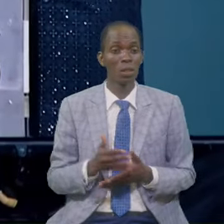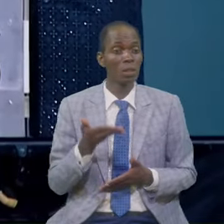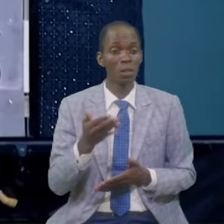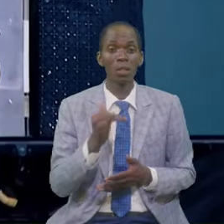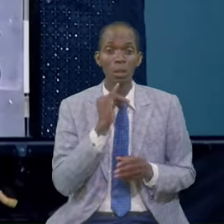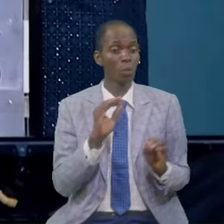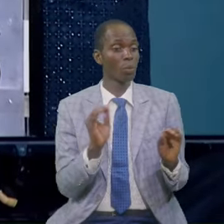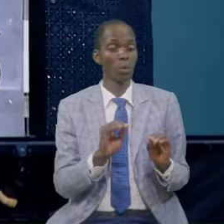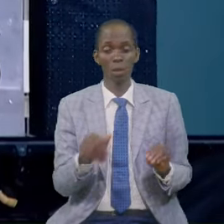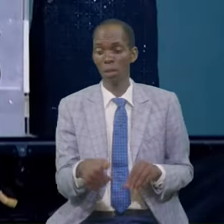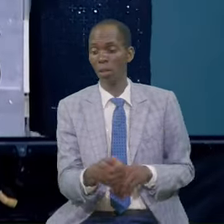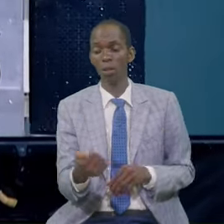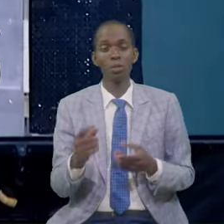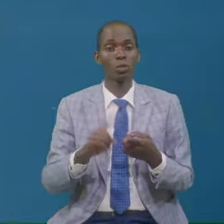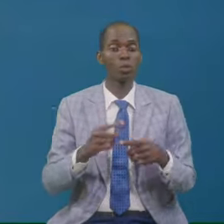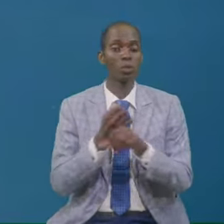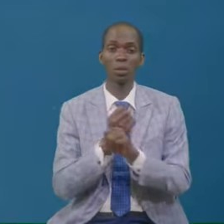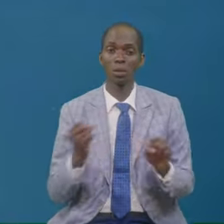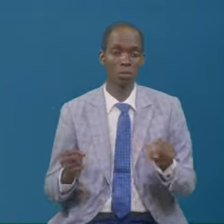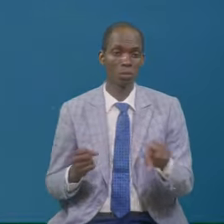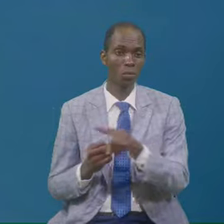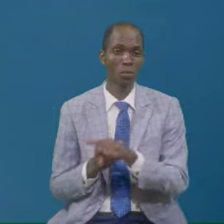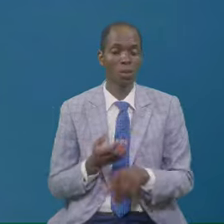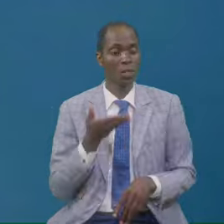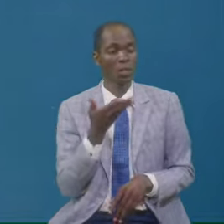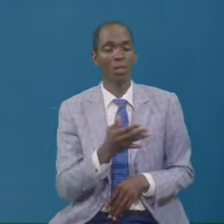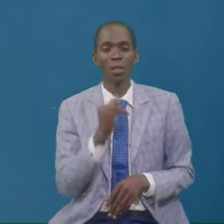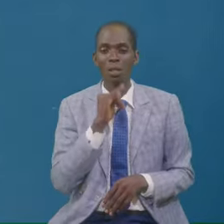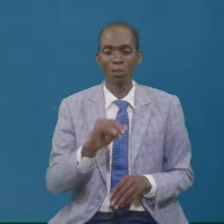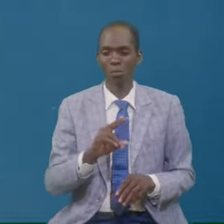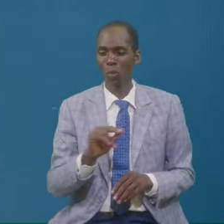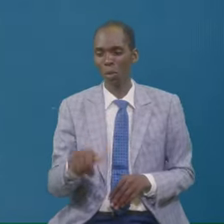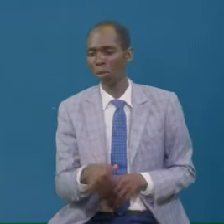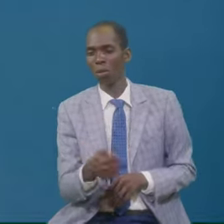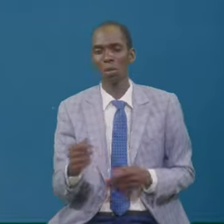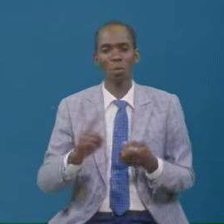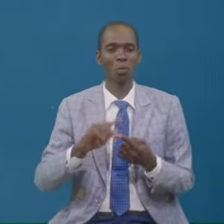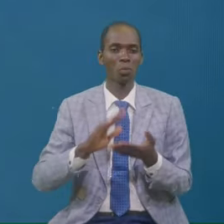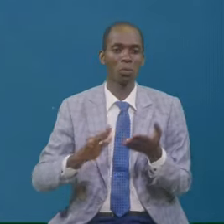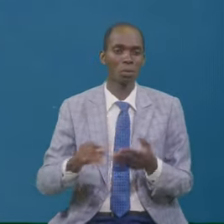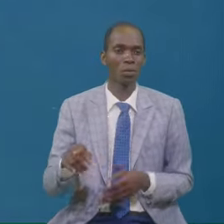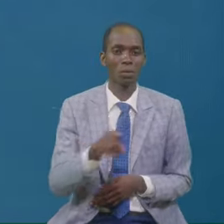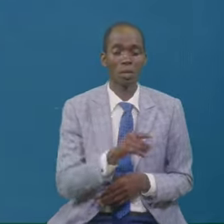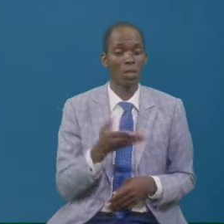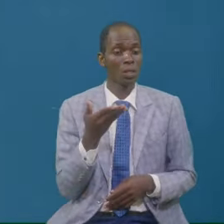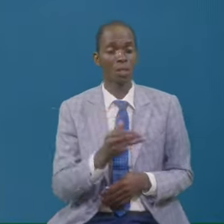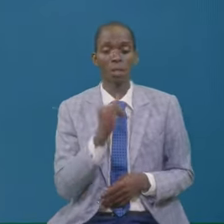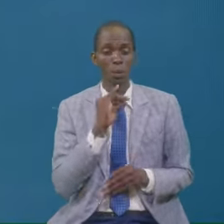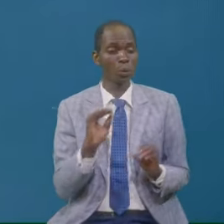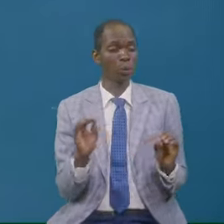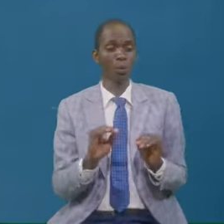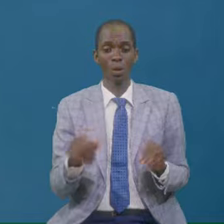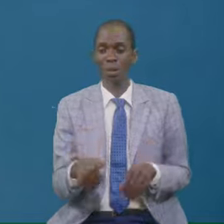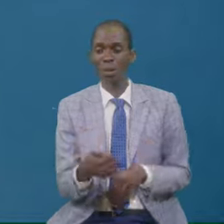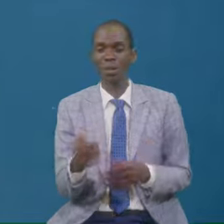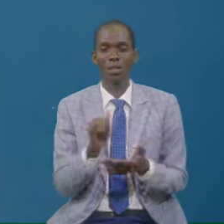say. రక్షించడానికి ఇంకెవ్వరు లేరు. There's none else to forgive. క్షమించడానికి ఎవ్వరు లేరు. There's none else that can be